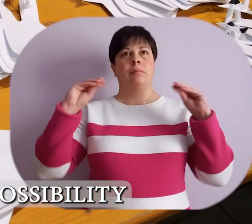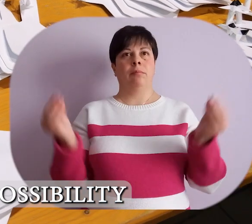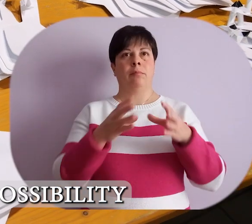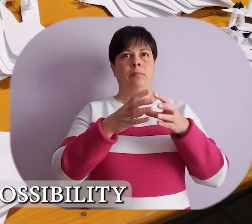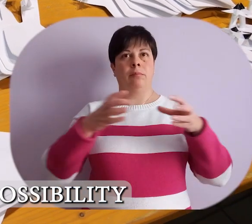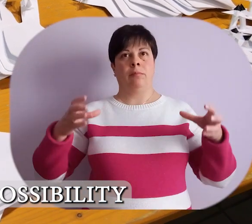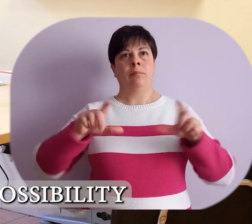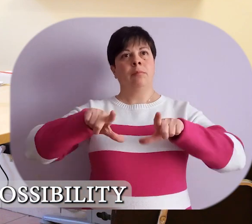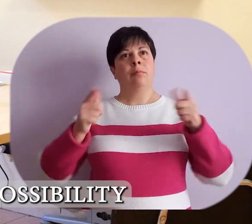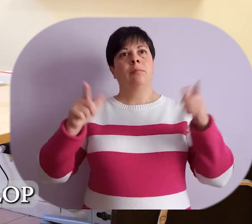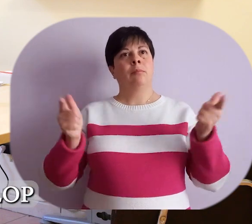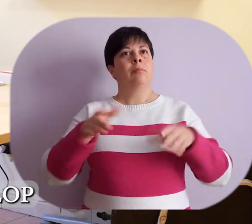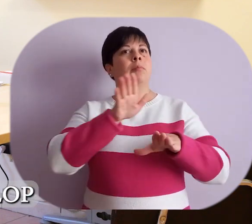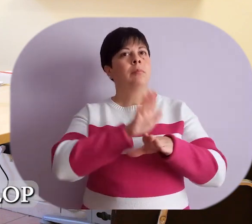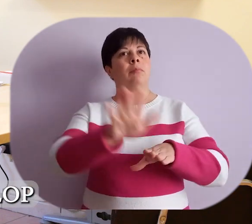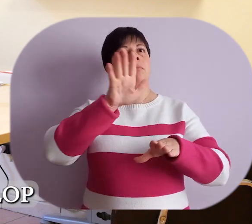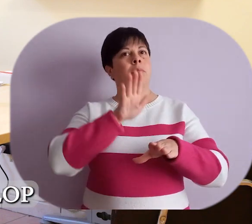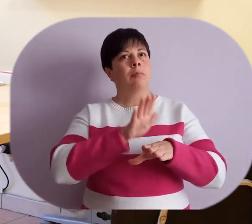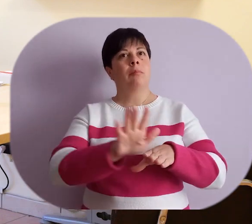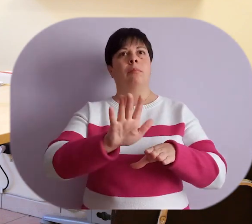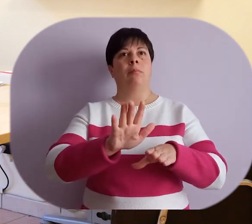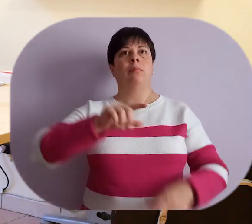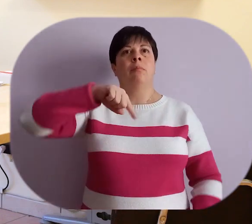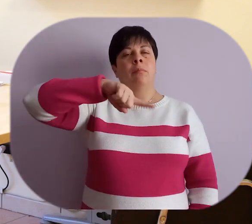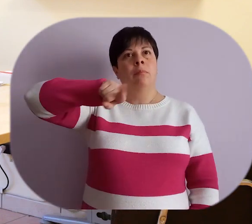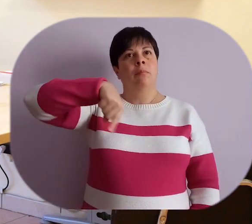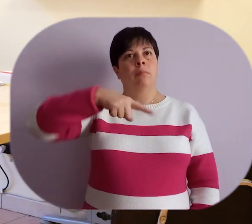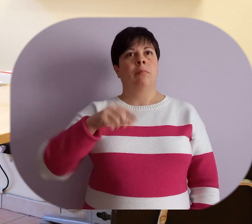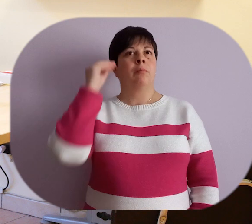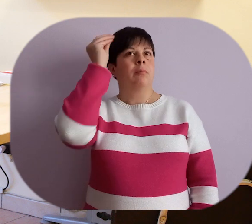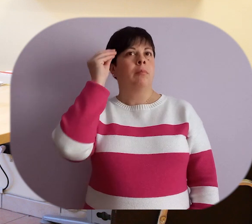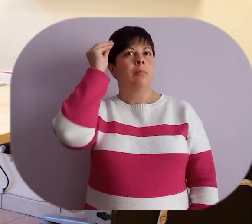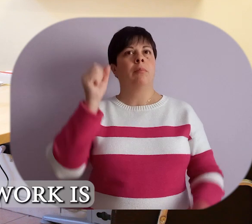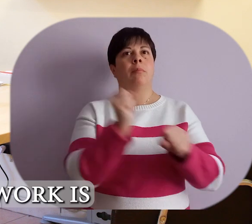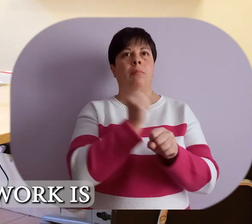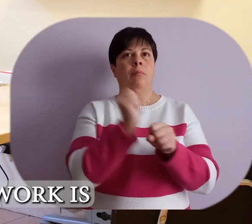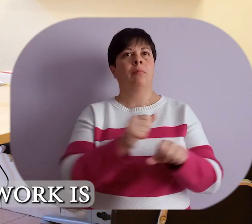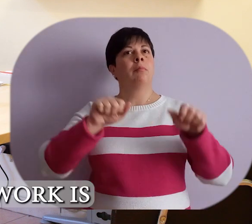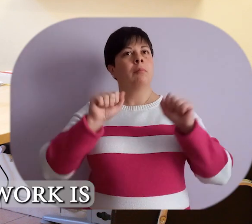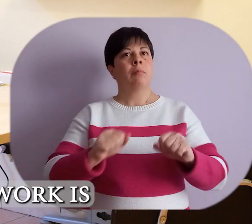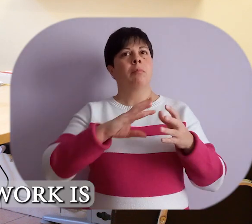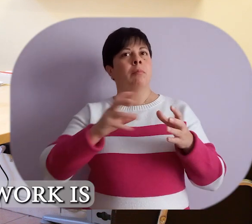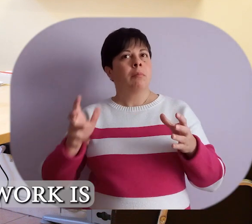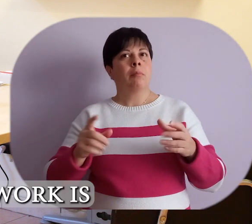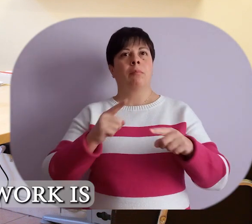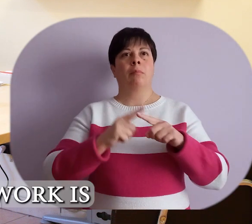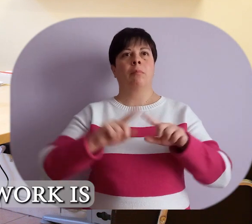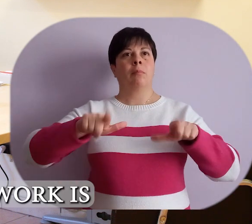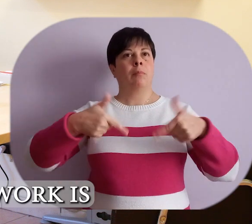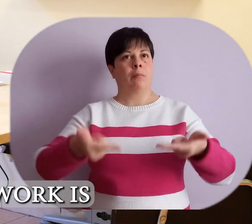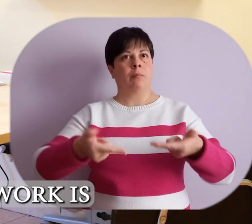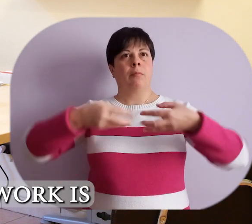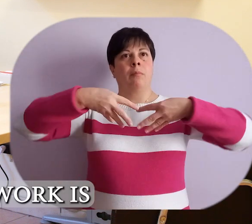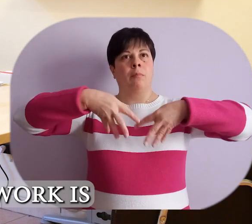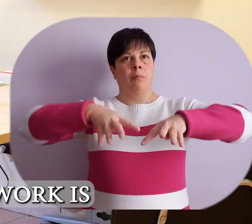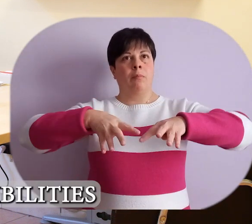Abbiamo avuto la possibilità con loro di sviluppare ulteriormente le nostre competenze e noi riteniamo